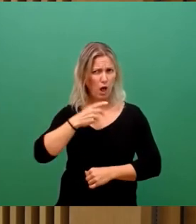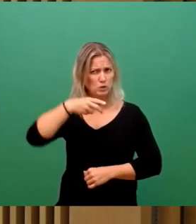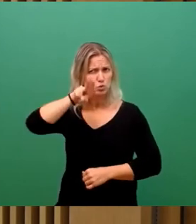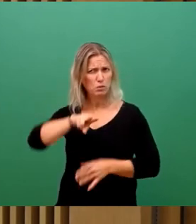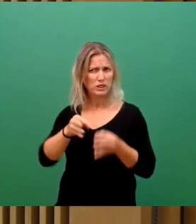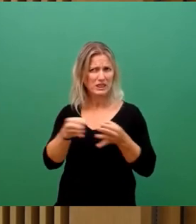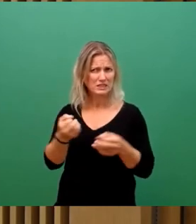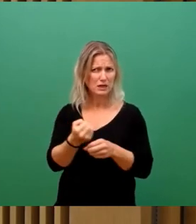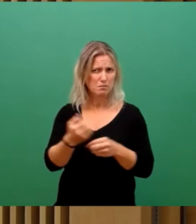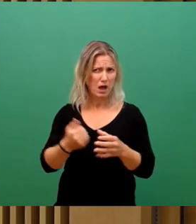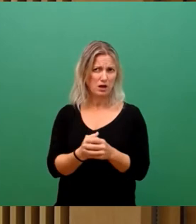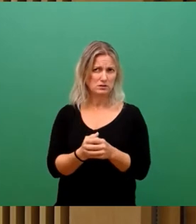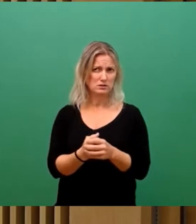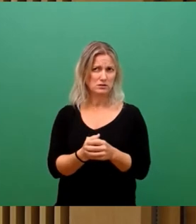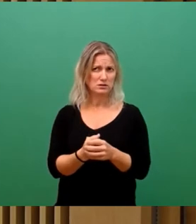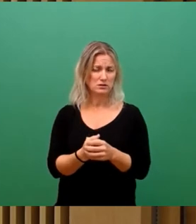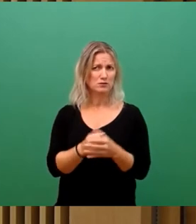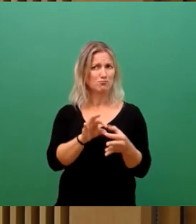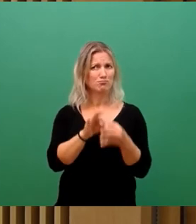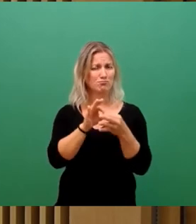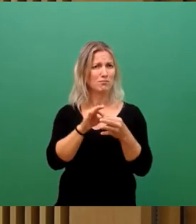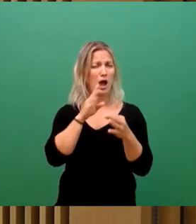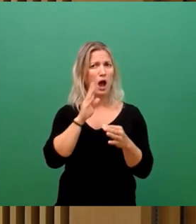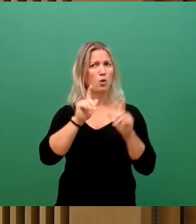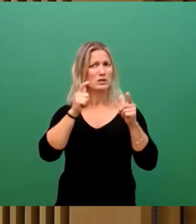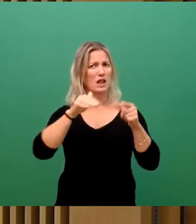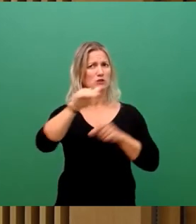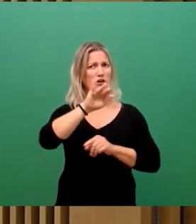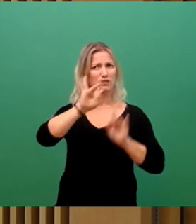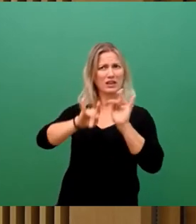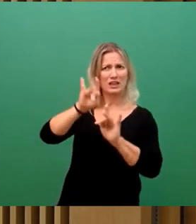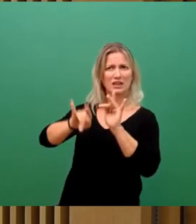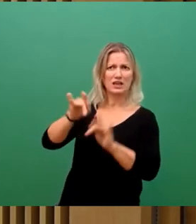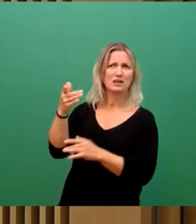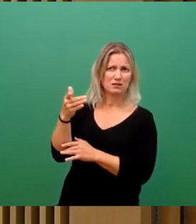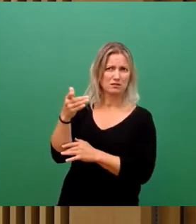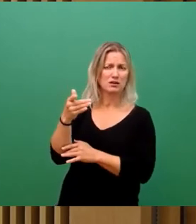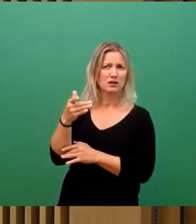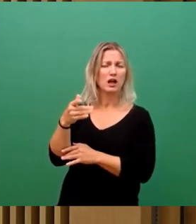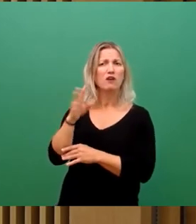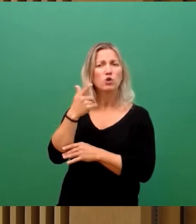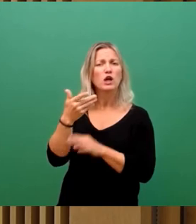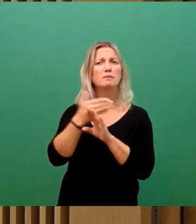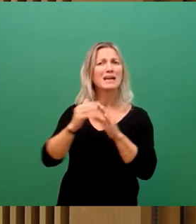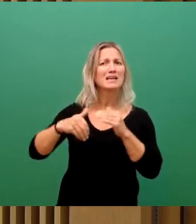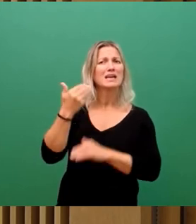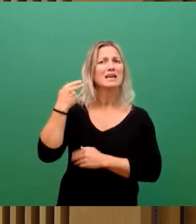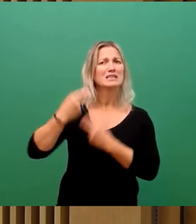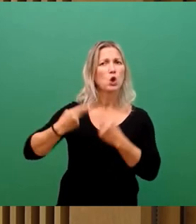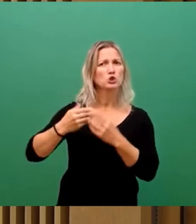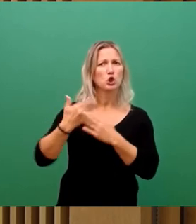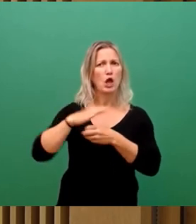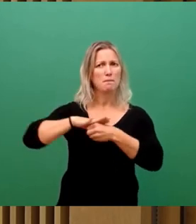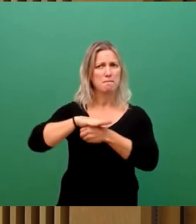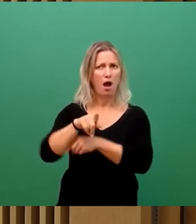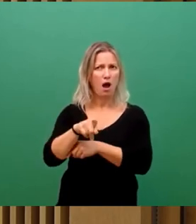dann auch die Kritik der Gesellschaft, findest du wieder auf bei des historischen Neumarktes. Habe ich mir gestern dann nach unserer